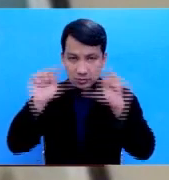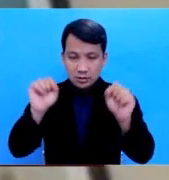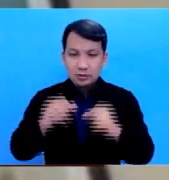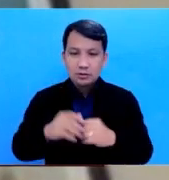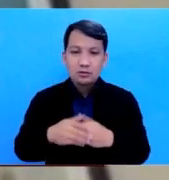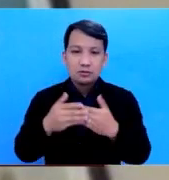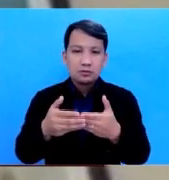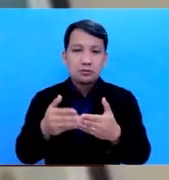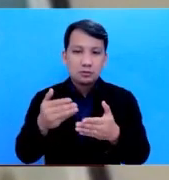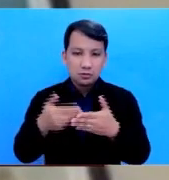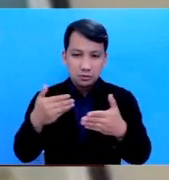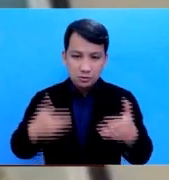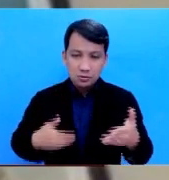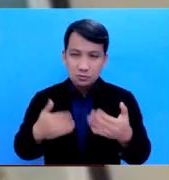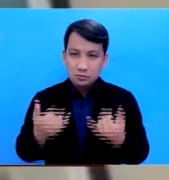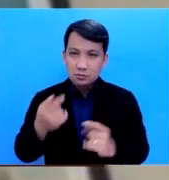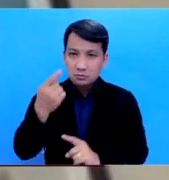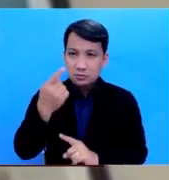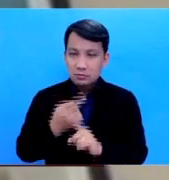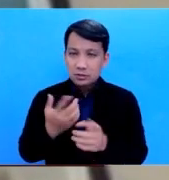before the end of this month.